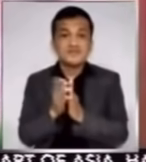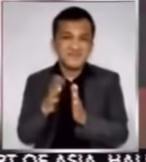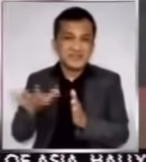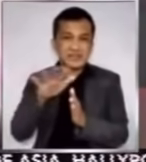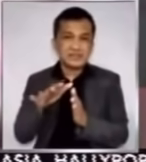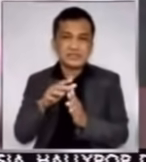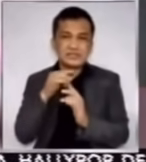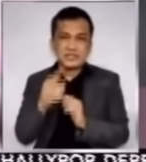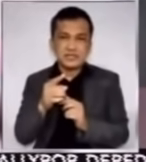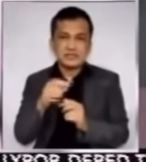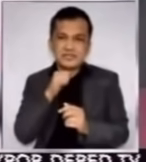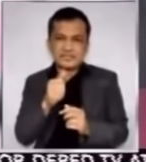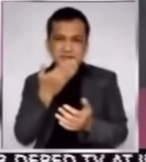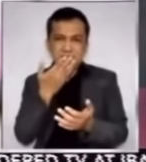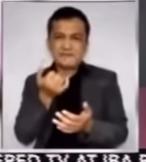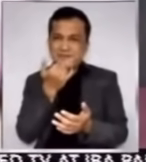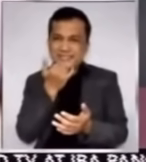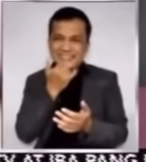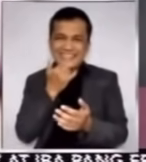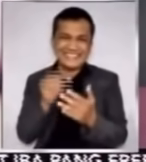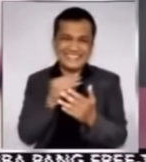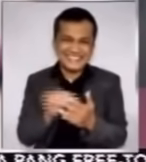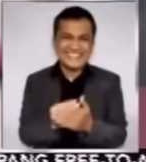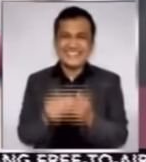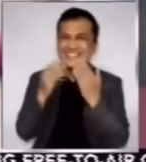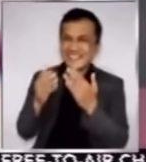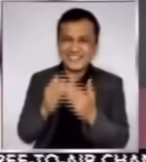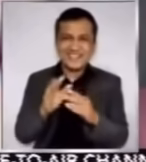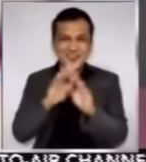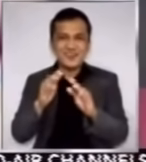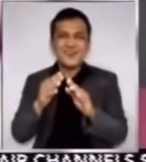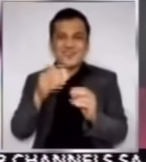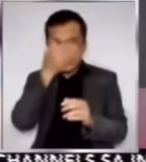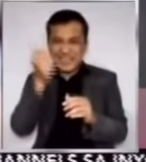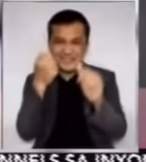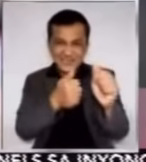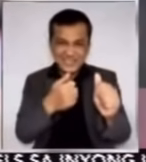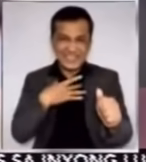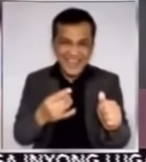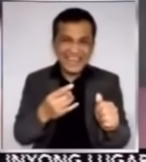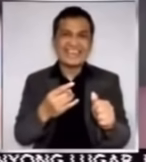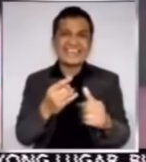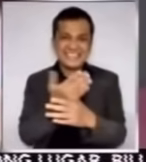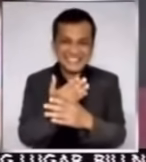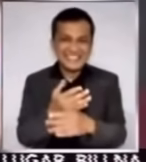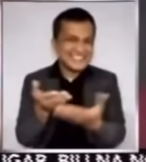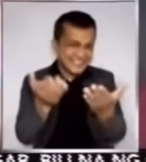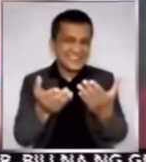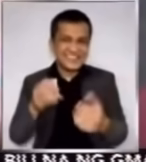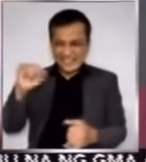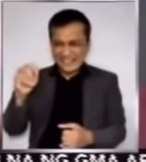masintonado. Sa lahat ng ito, don't forget subscribe, like and share. Agaw, Jake Jomar TV!